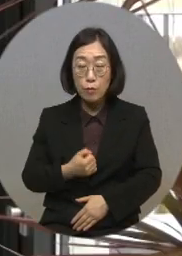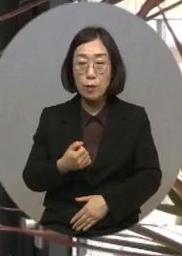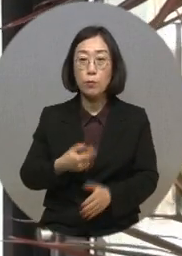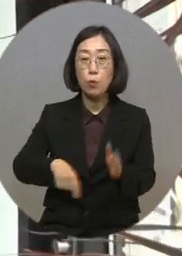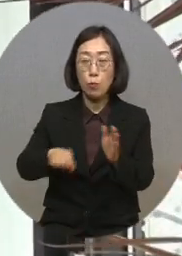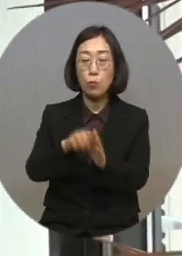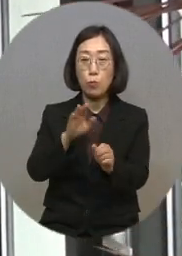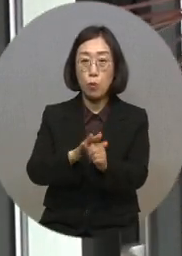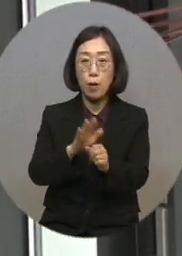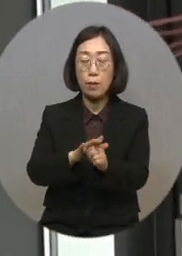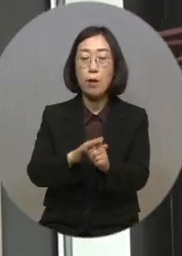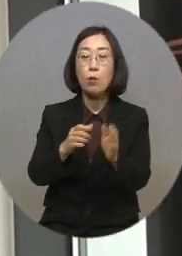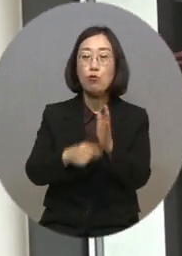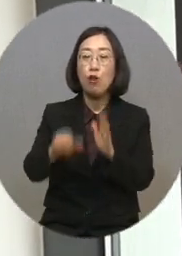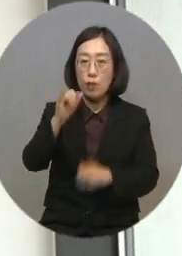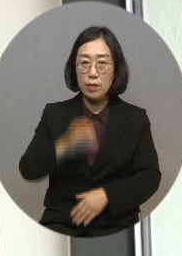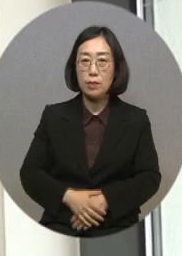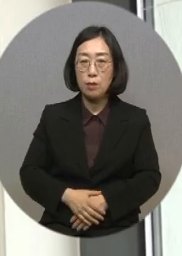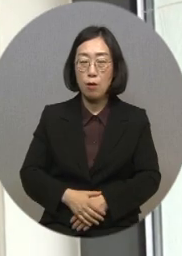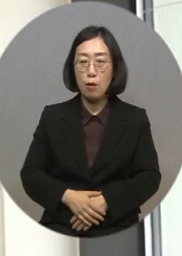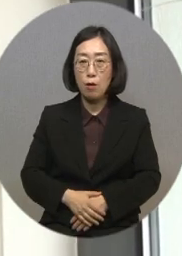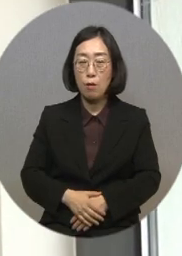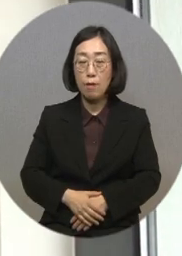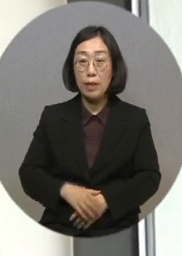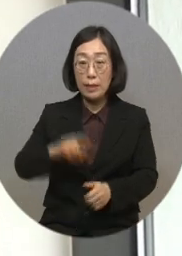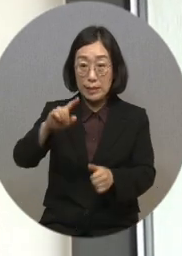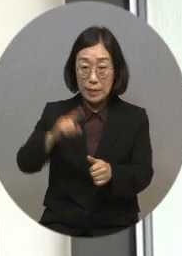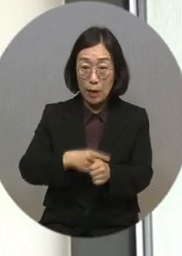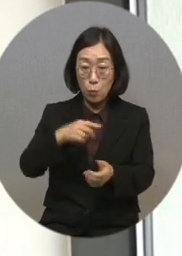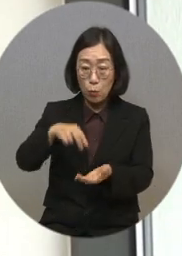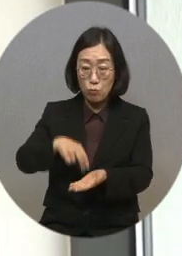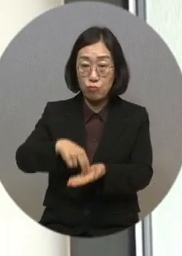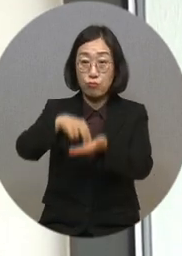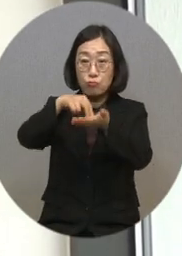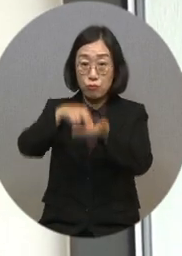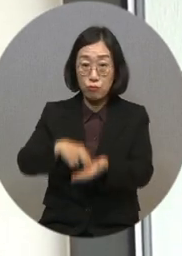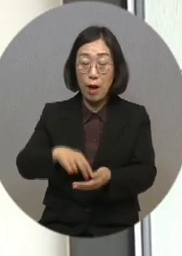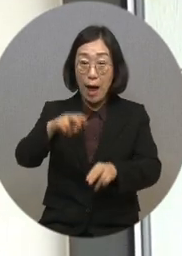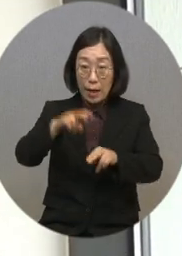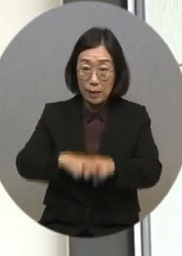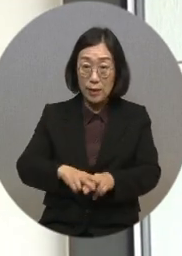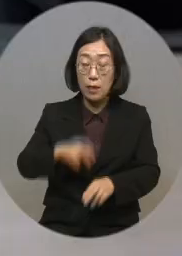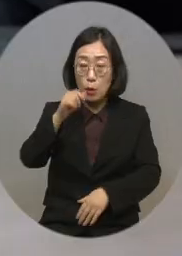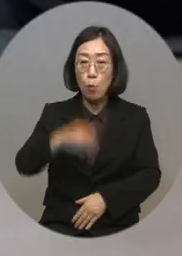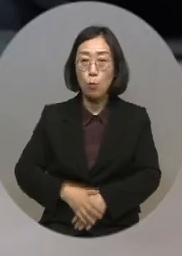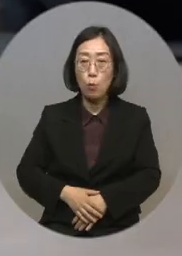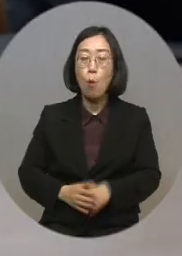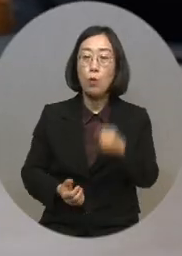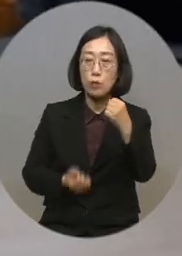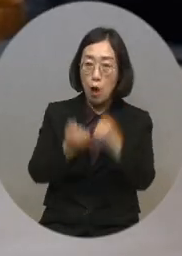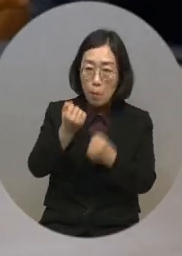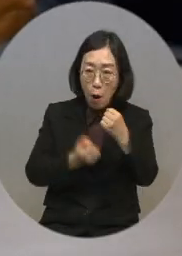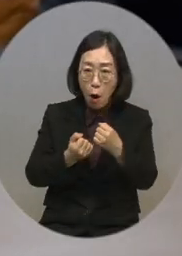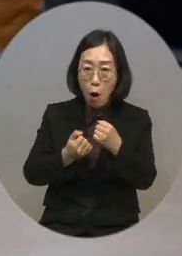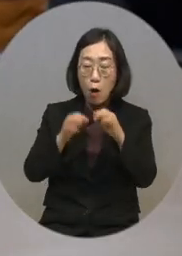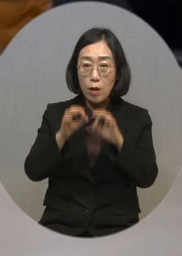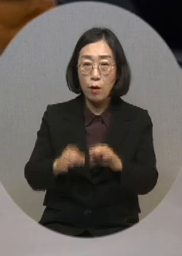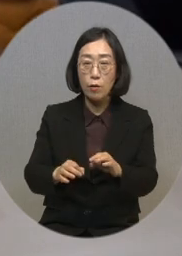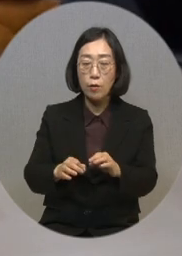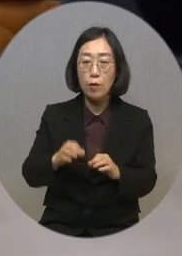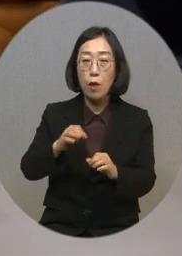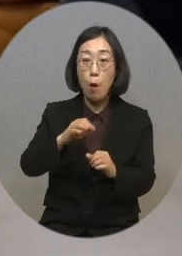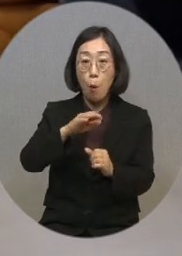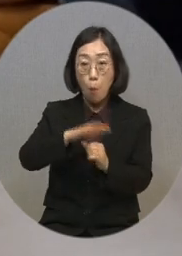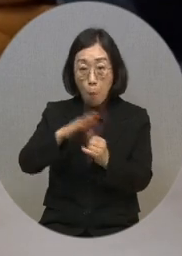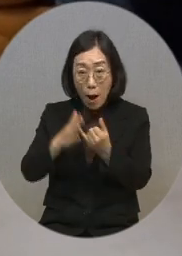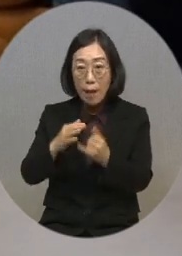있습니다. 카페 이용에 불편함을 해소하기 위한 이동 리프트도 설치했습니다. 우유 생산 과정 설명은 견학 손님들 눈높이에 맞추어